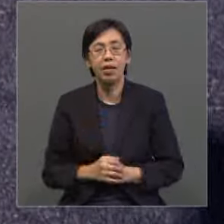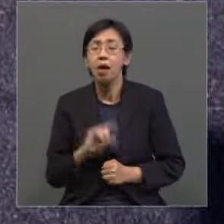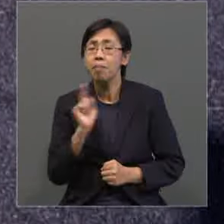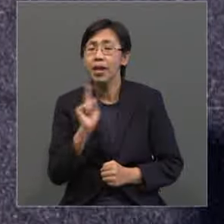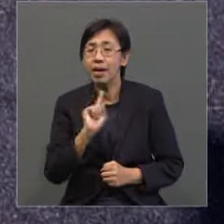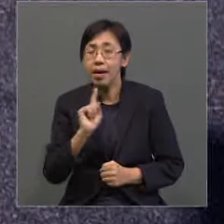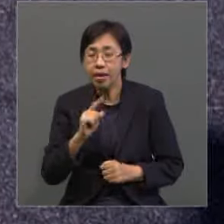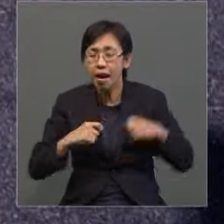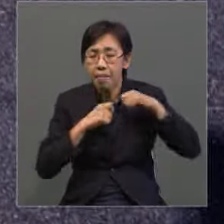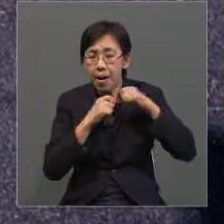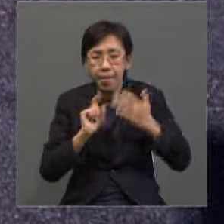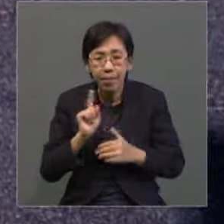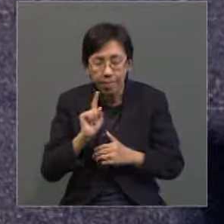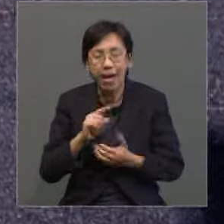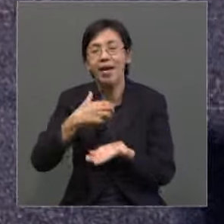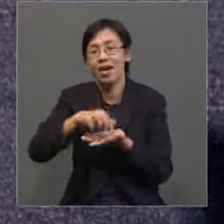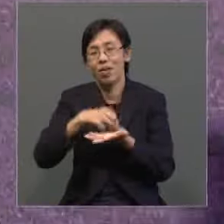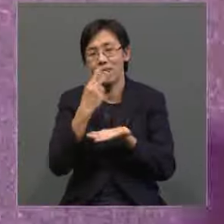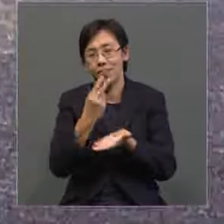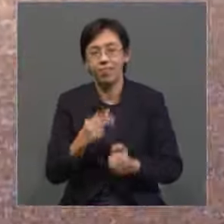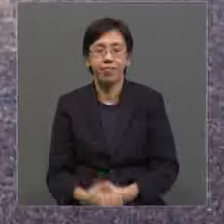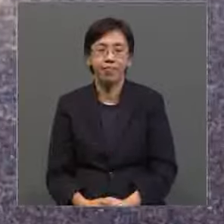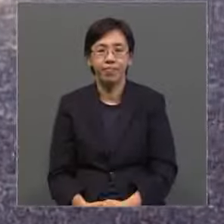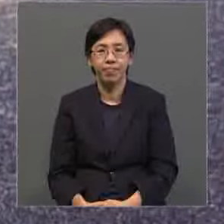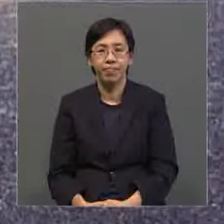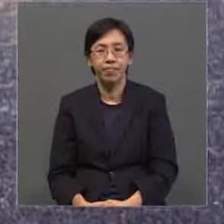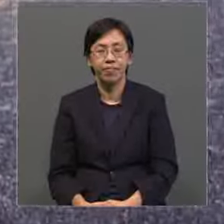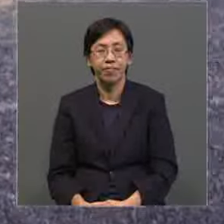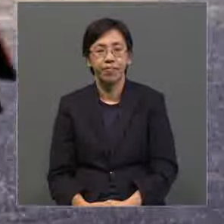ป็นอย่างไรเขาทำกันอย่างไรไปติดตามชมกันค่ะ